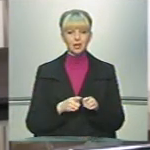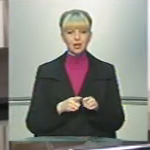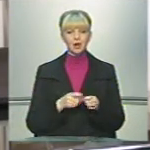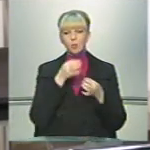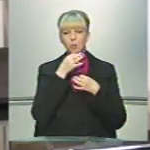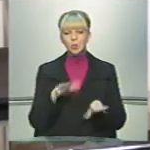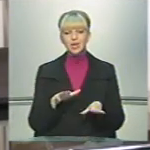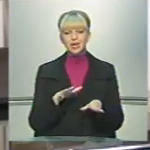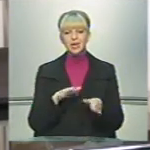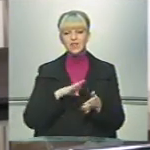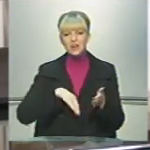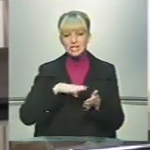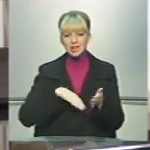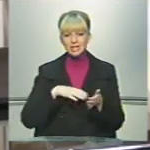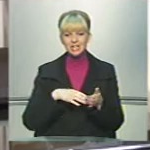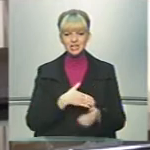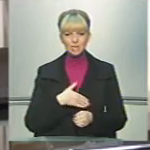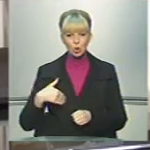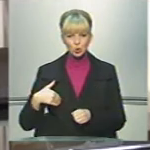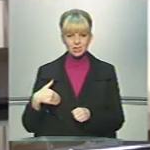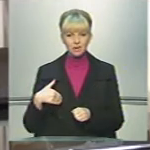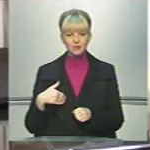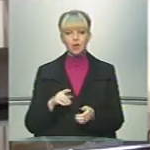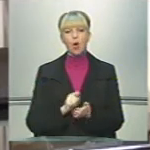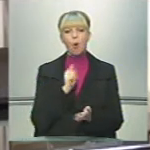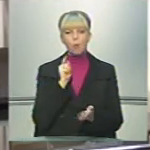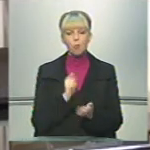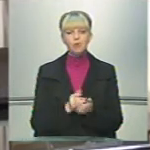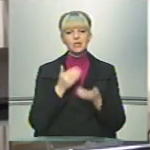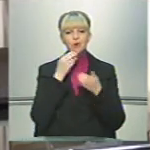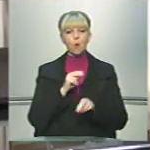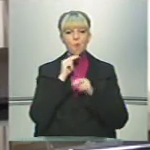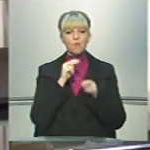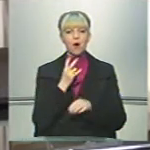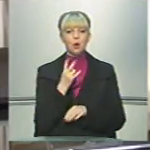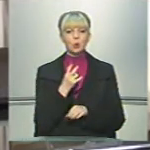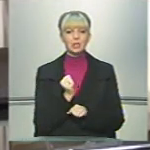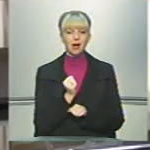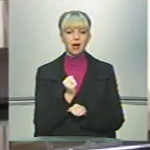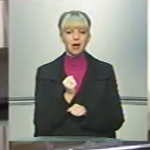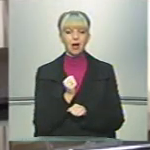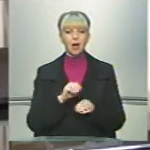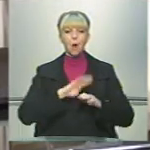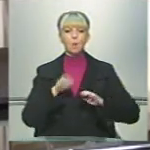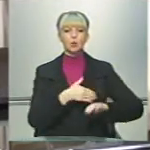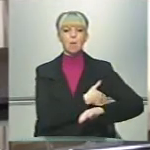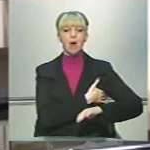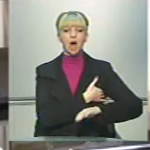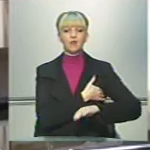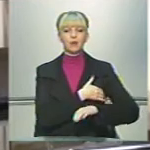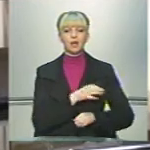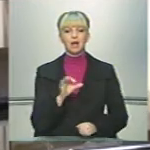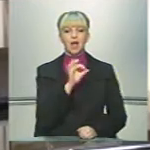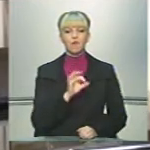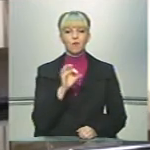будь-які виділення з молочної залози. Обов'язково звертати увагу на підпахові лімфатичні